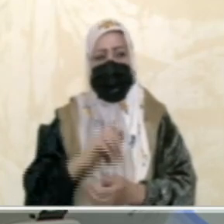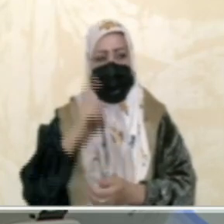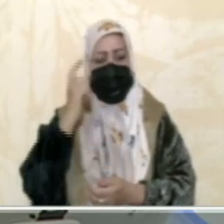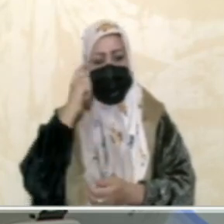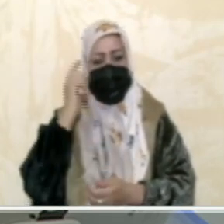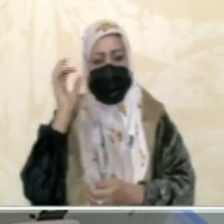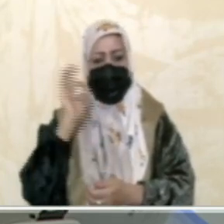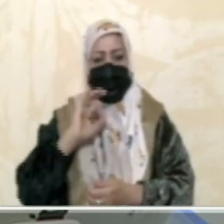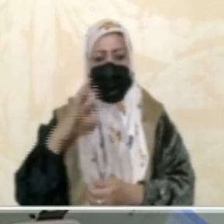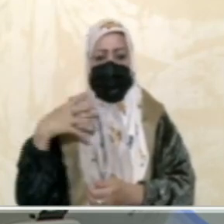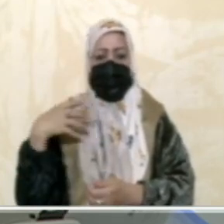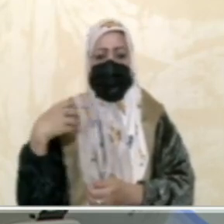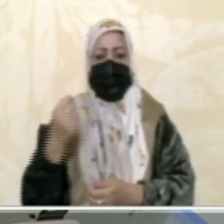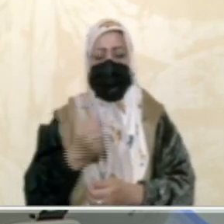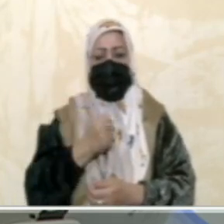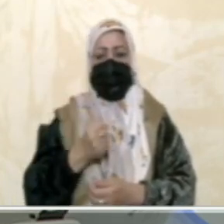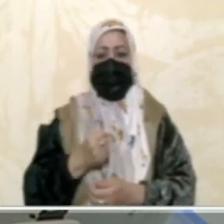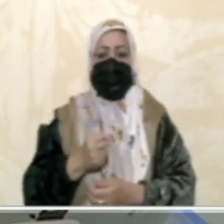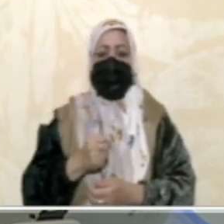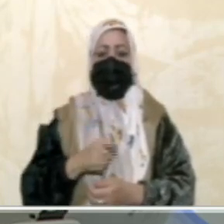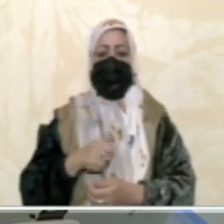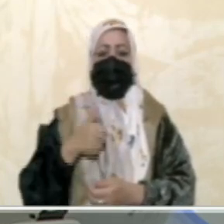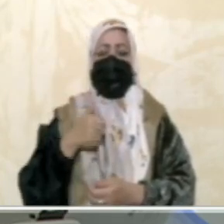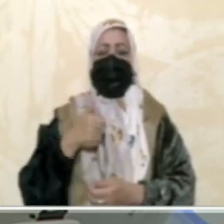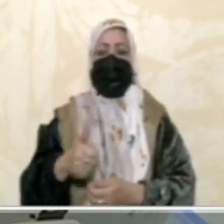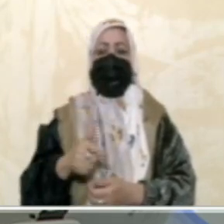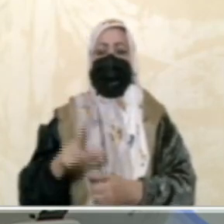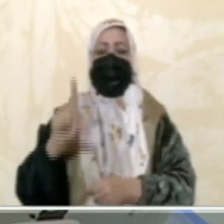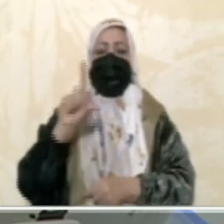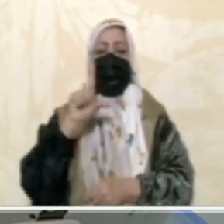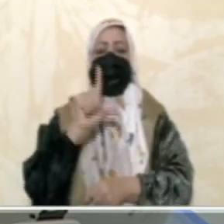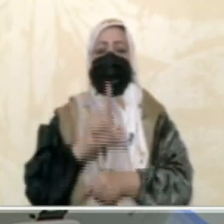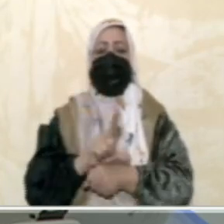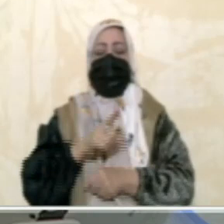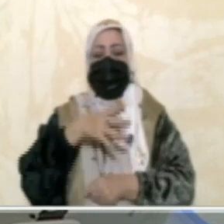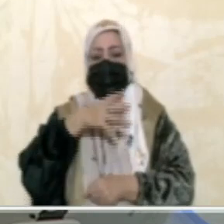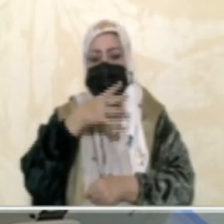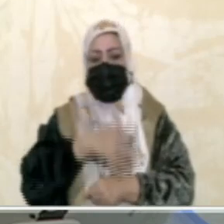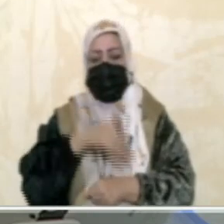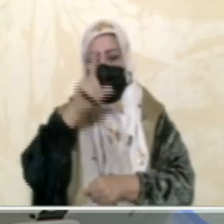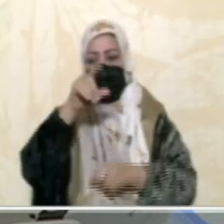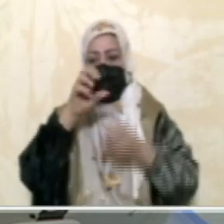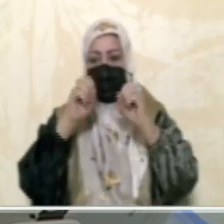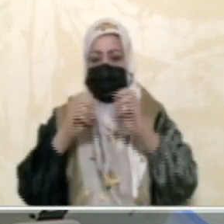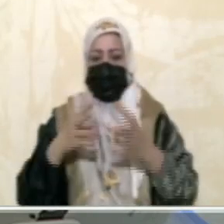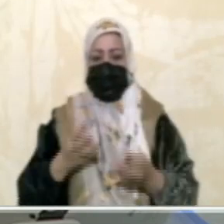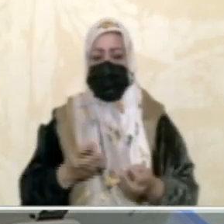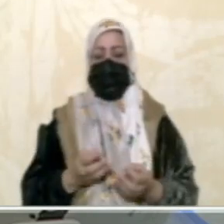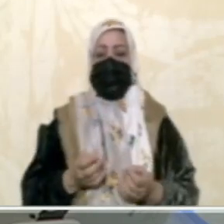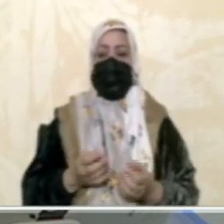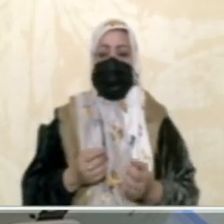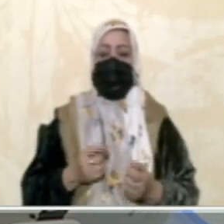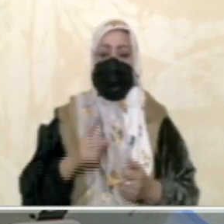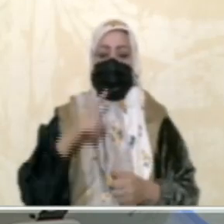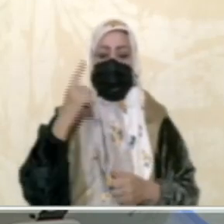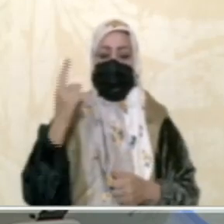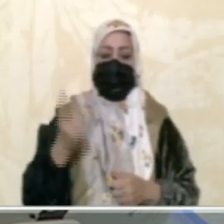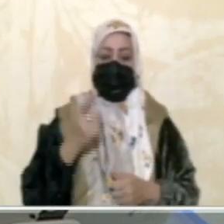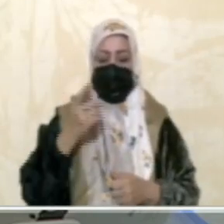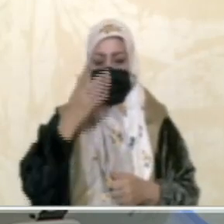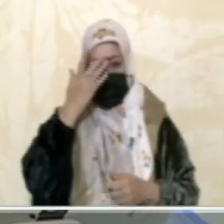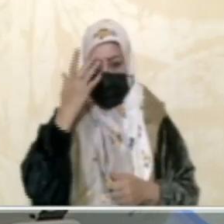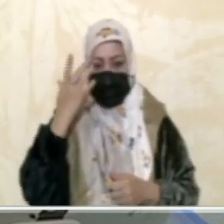خيار المشايخ بارك الله سبحانه وتعالى في علمهم وفي عملهم